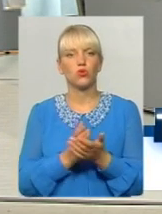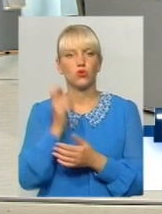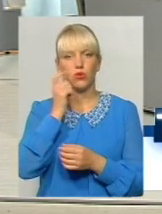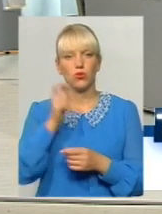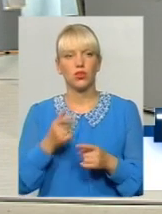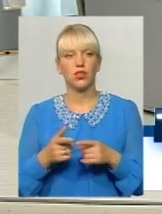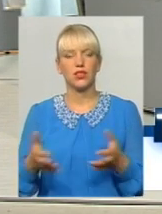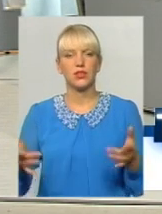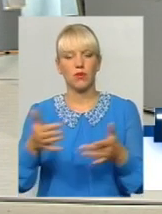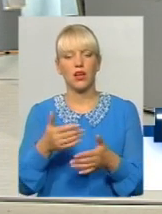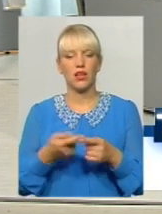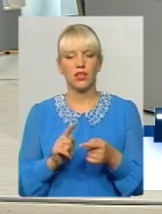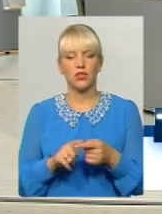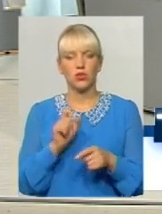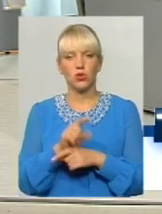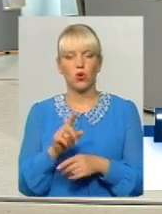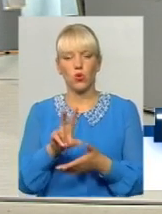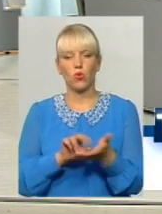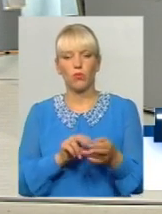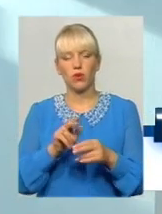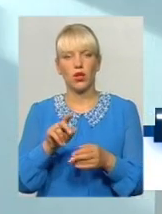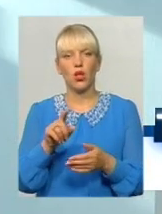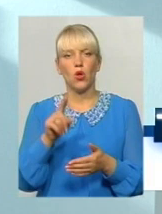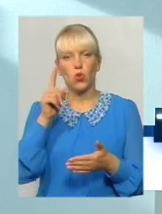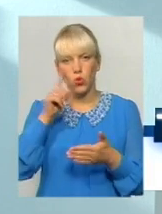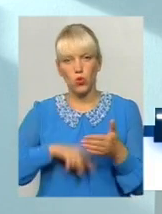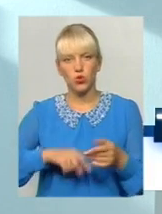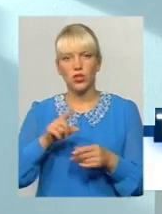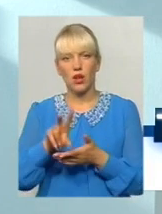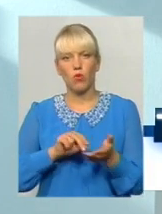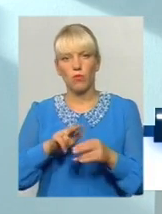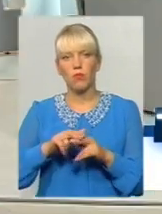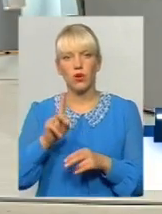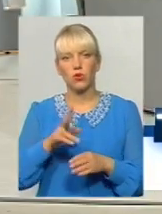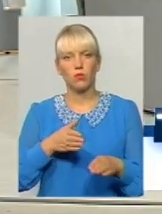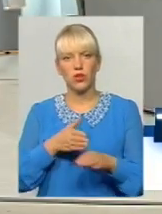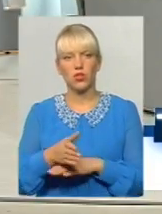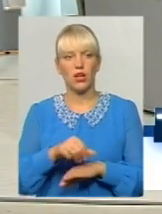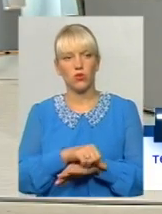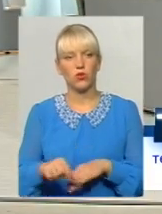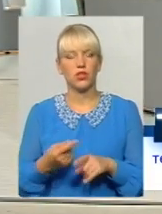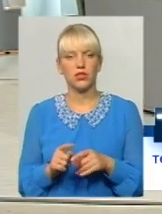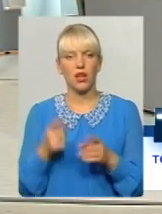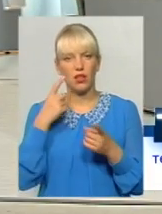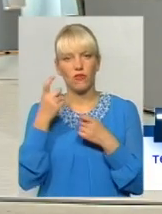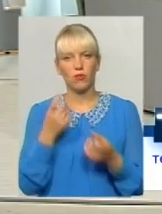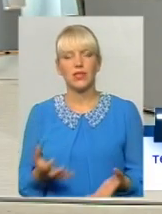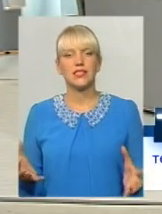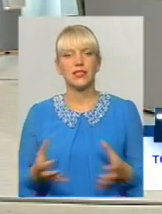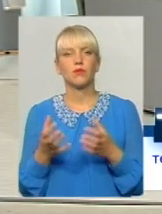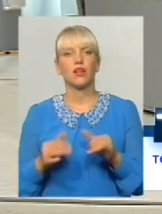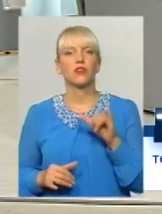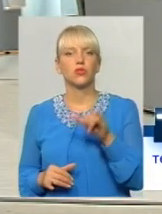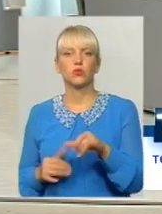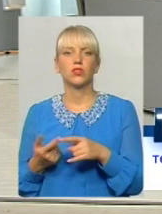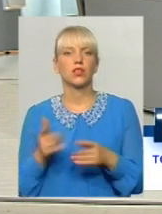збирає ці всі доручення, копію, робить копію доручення, копію паспорта людини, яка переїжджає, да, кордон. І все, і ця інформація зберігається в них. Да? От, якщо